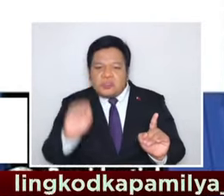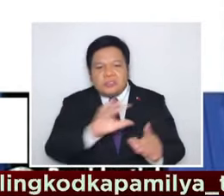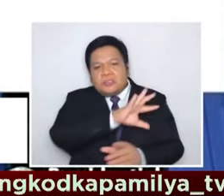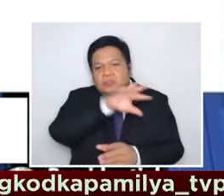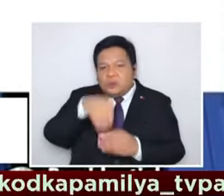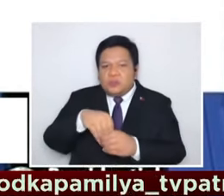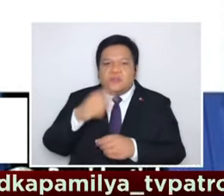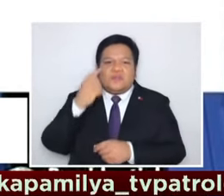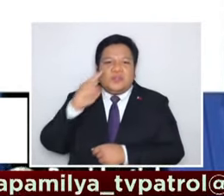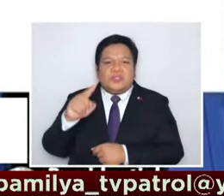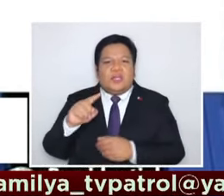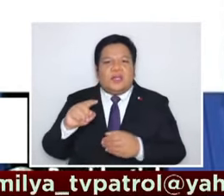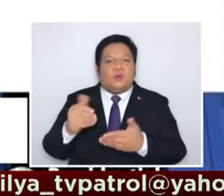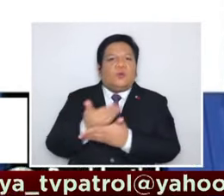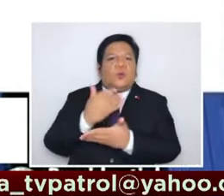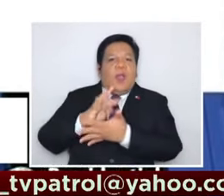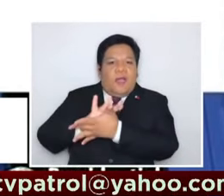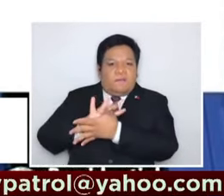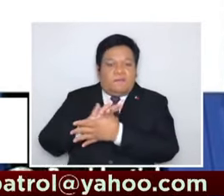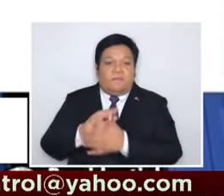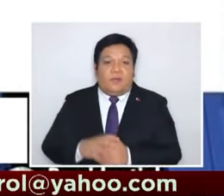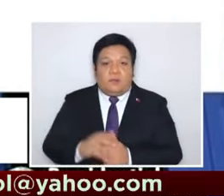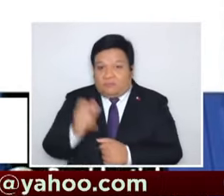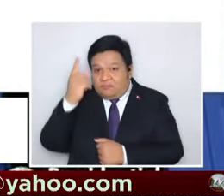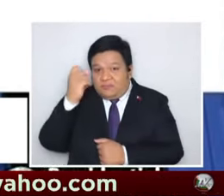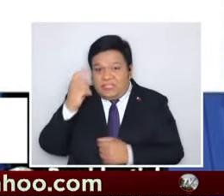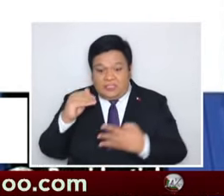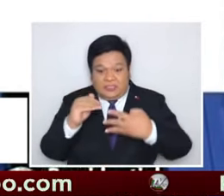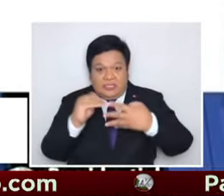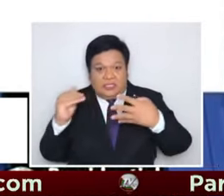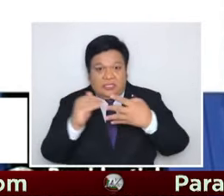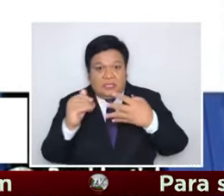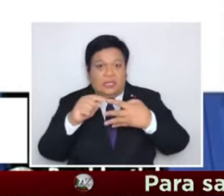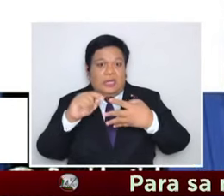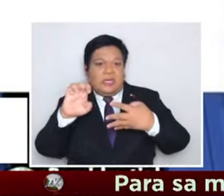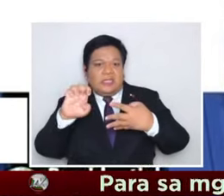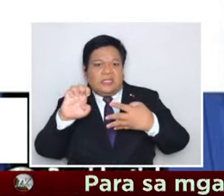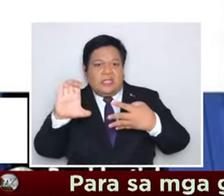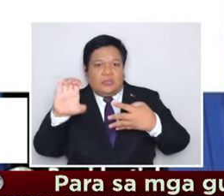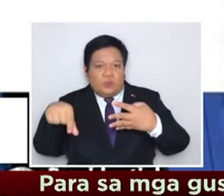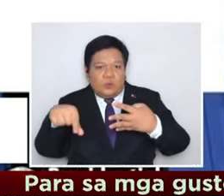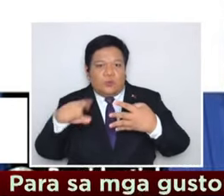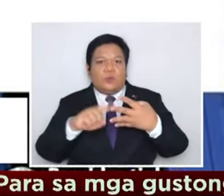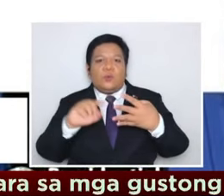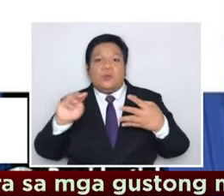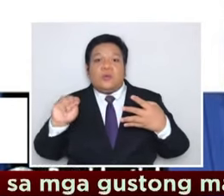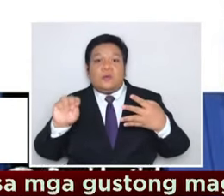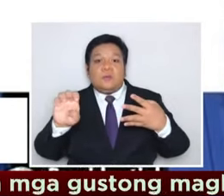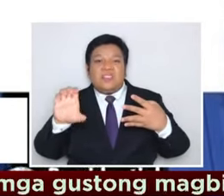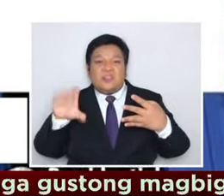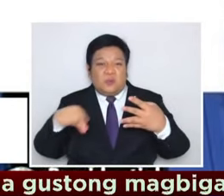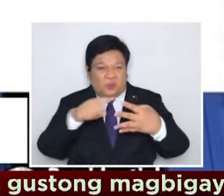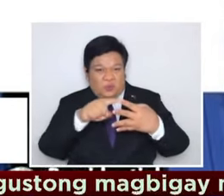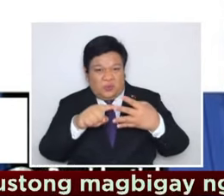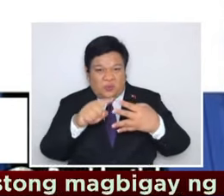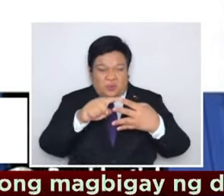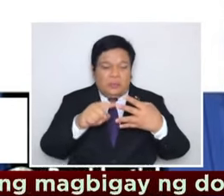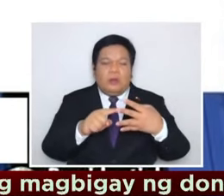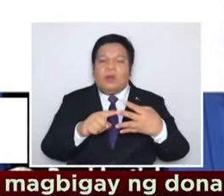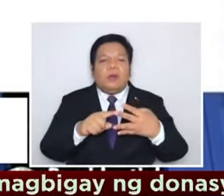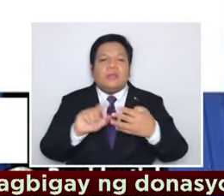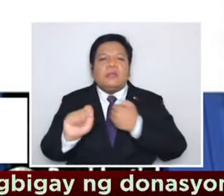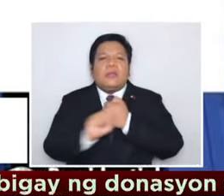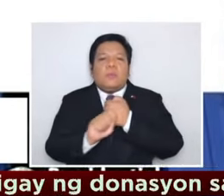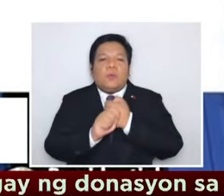ang mga ECQ, ang MECQ natin ay panandalian lamang. It's really there to be implemented